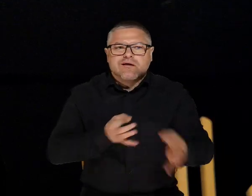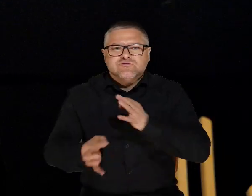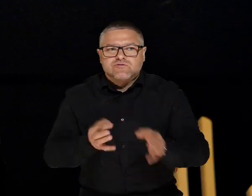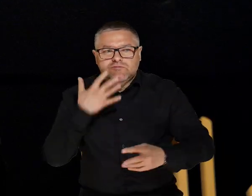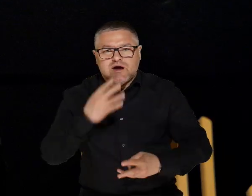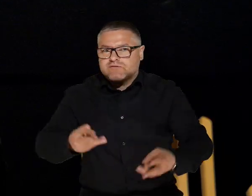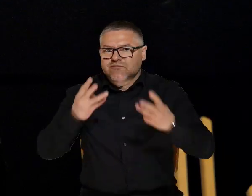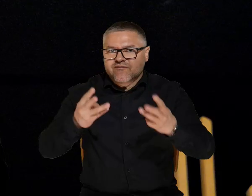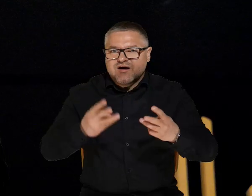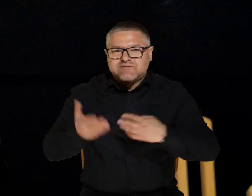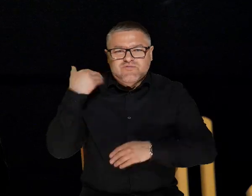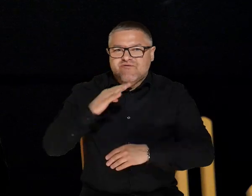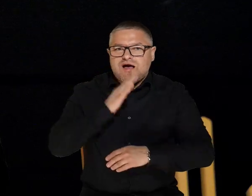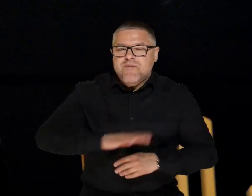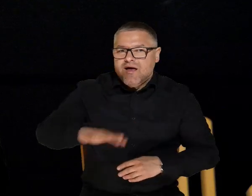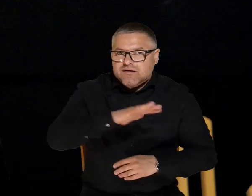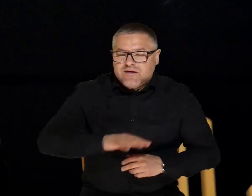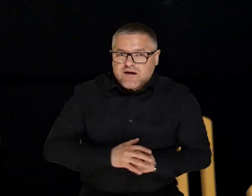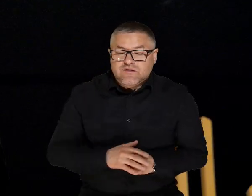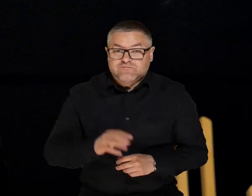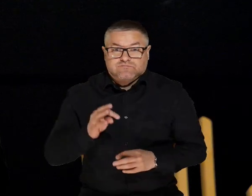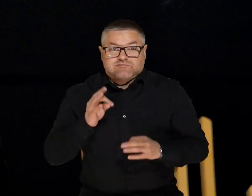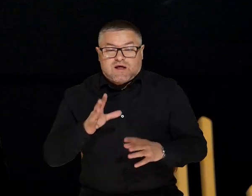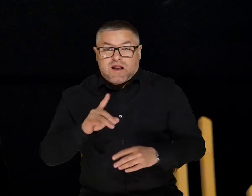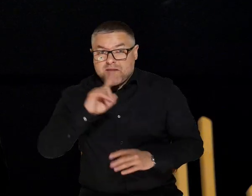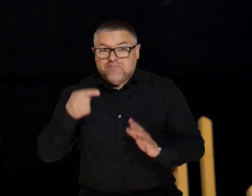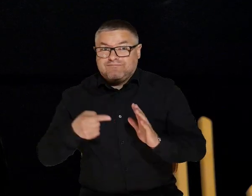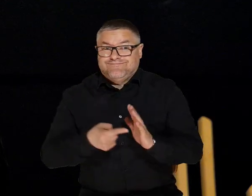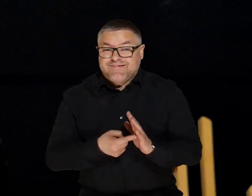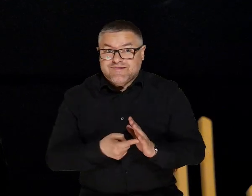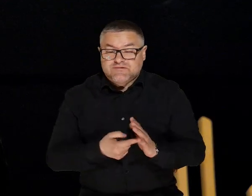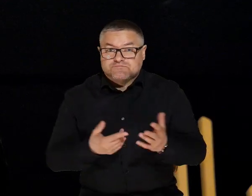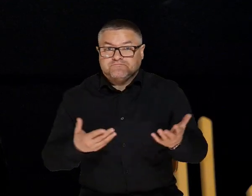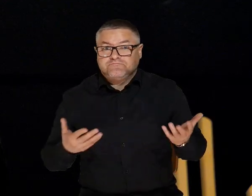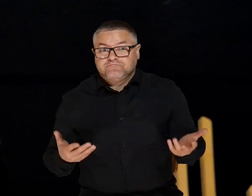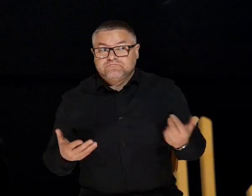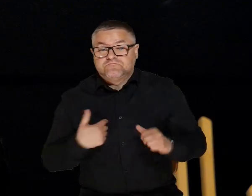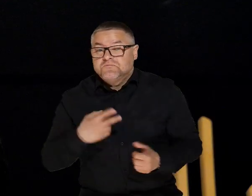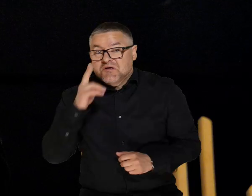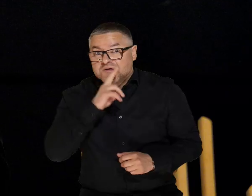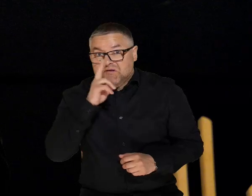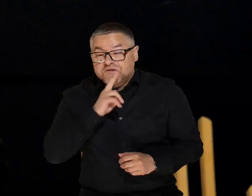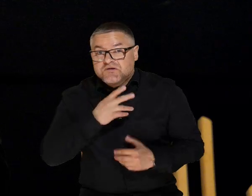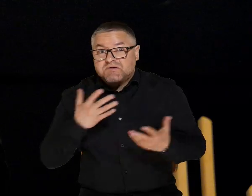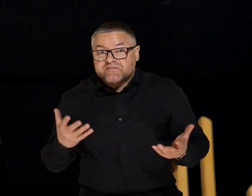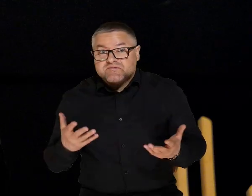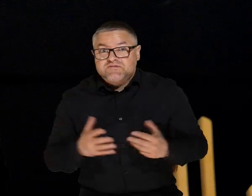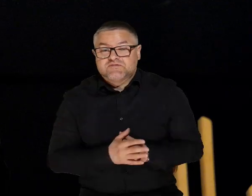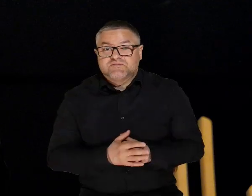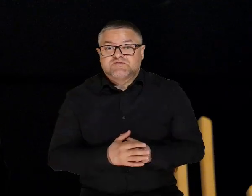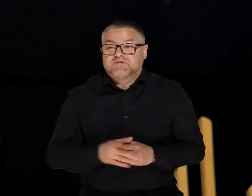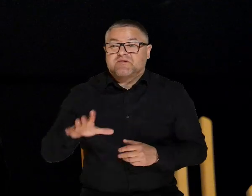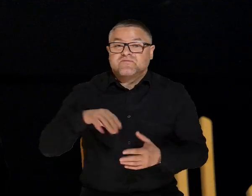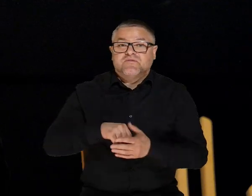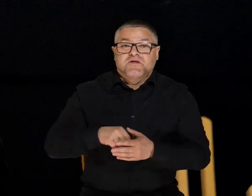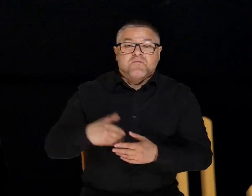ważnego, to tak, natomiast pytanie, czy na przykład, nie wiem, no nie widzieliśmy tego wśród nie, białych Brytyjczyków,